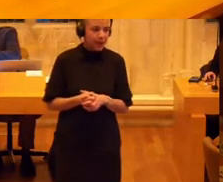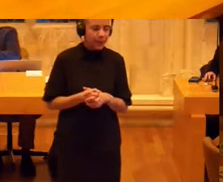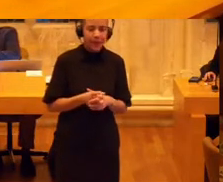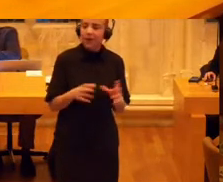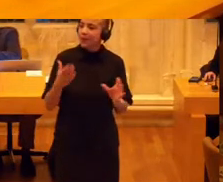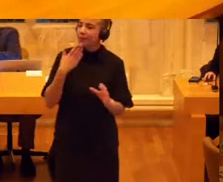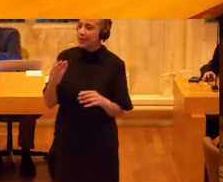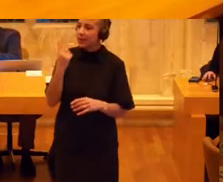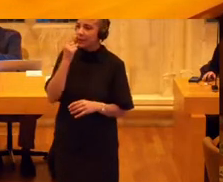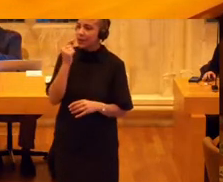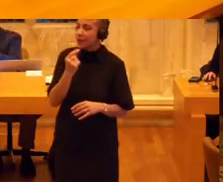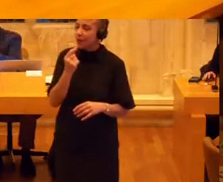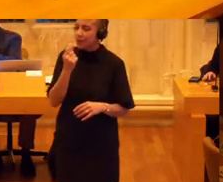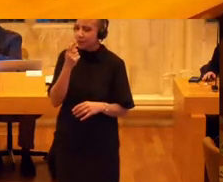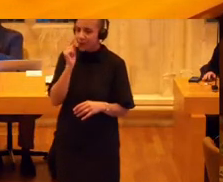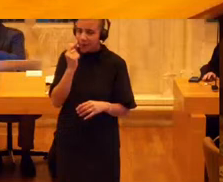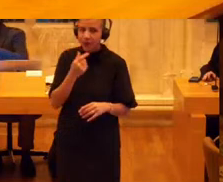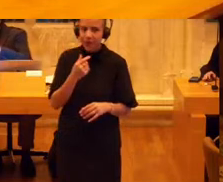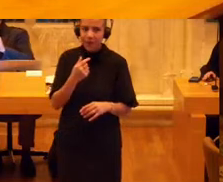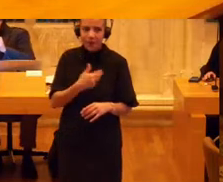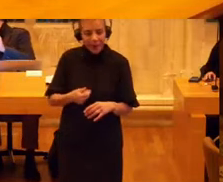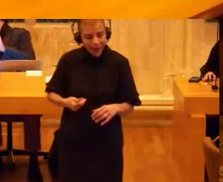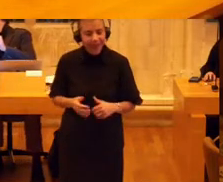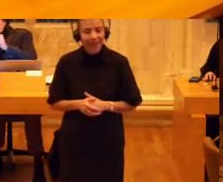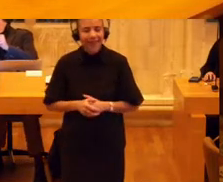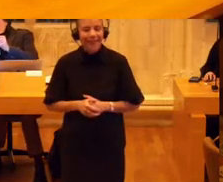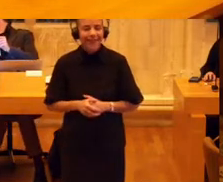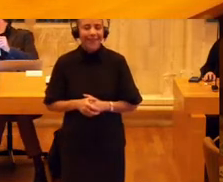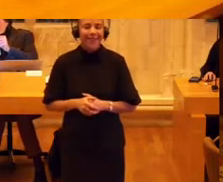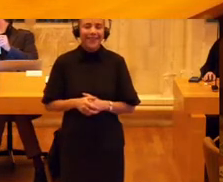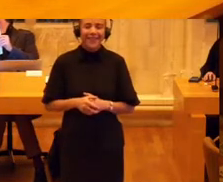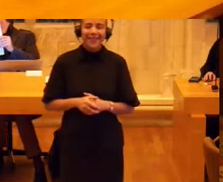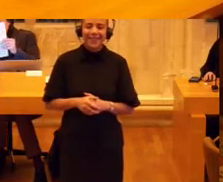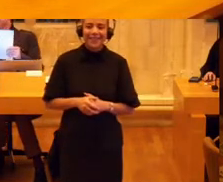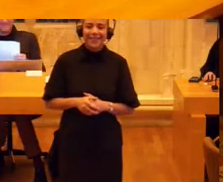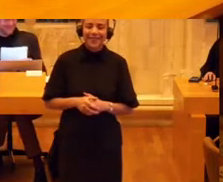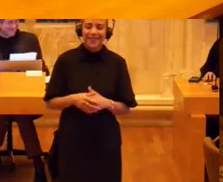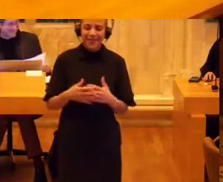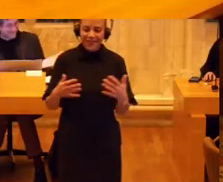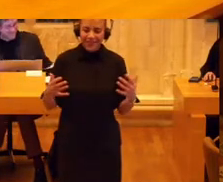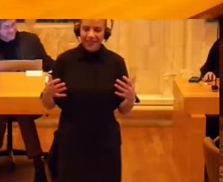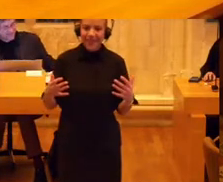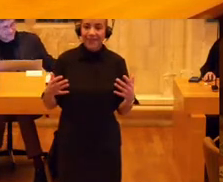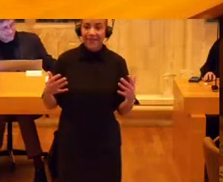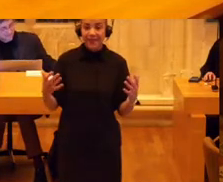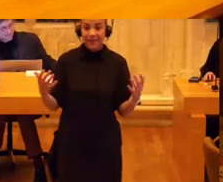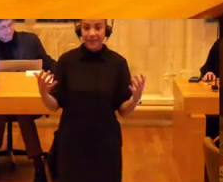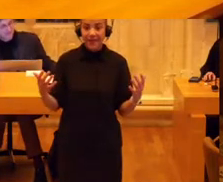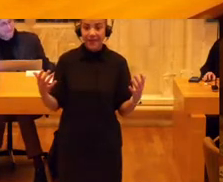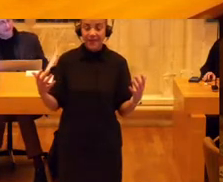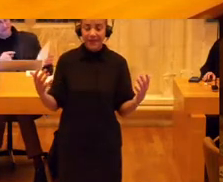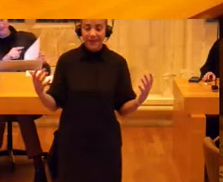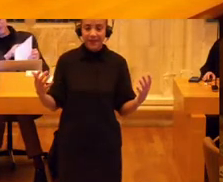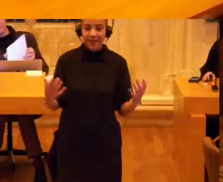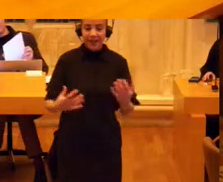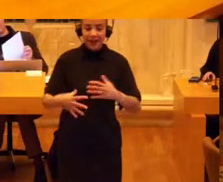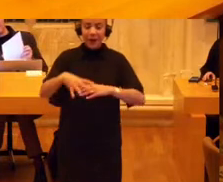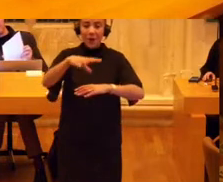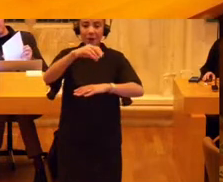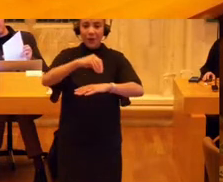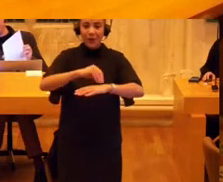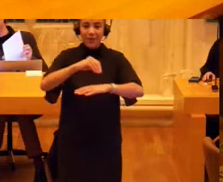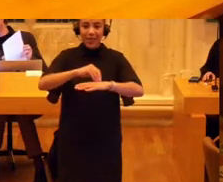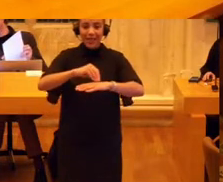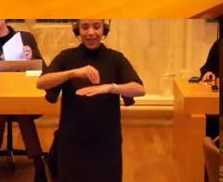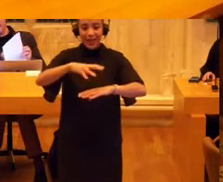Merci Monsieur le maire. Donc un bilan de ce nouveau mandat qui s'ouvre pour nos conseillers de quartier, puisque